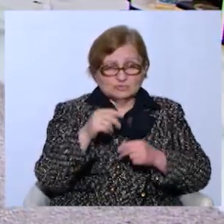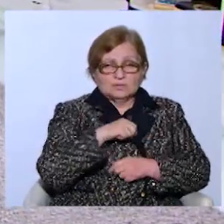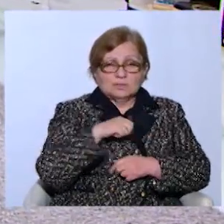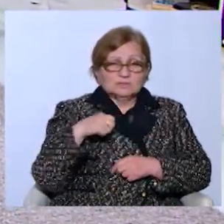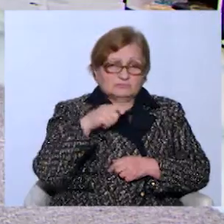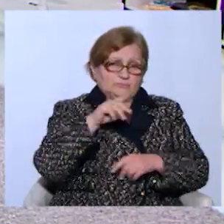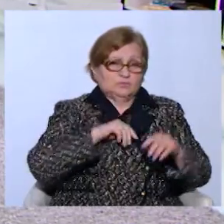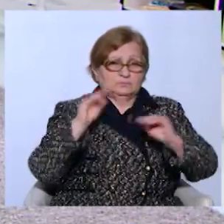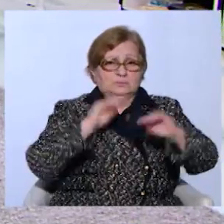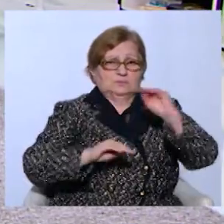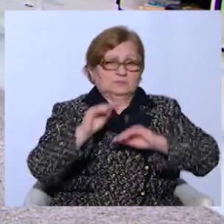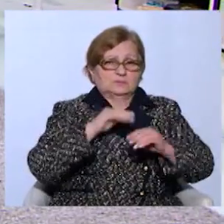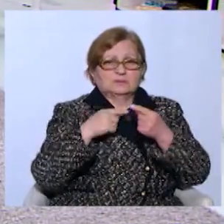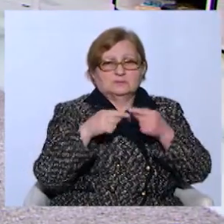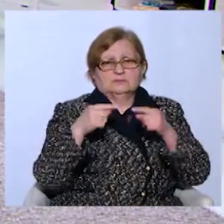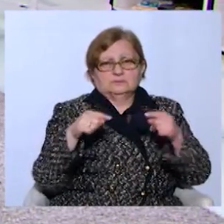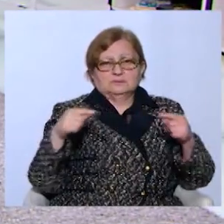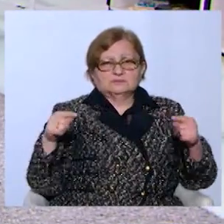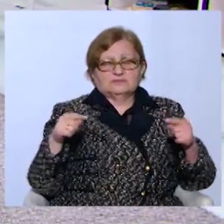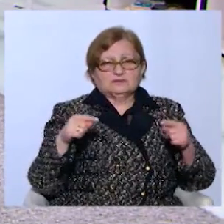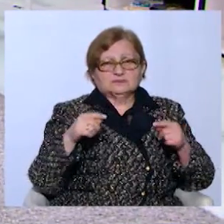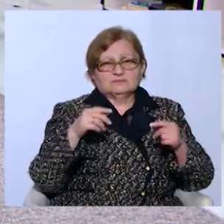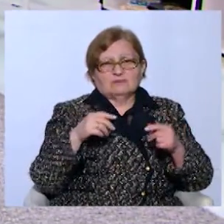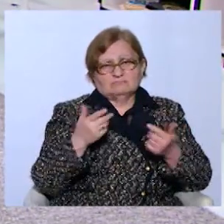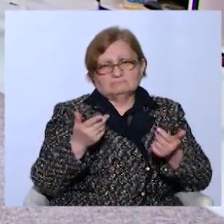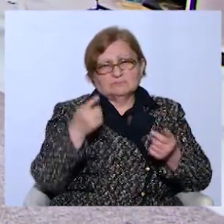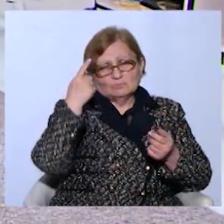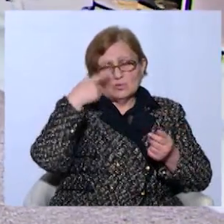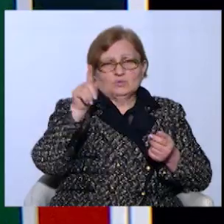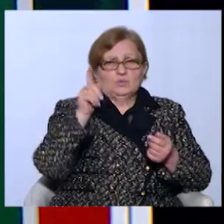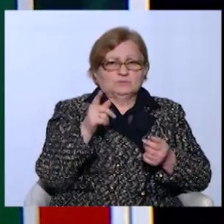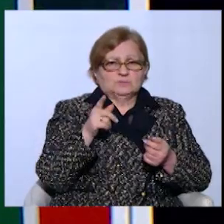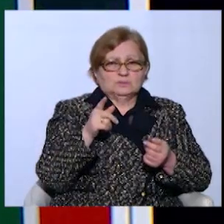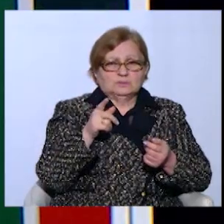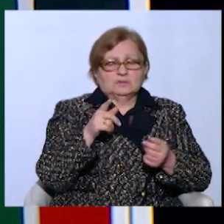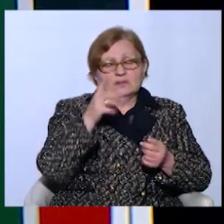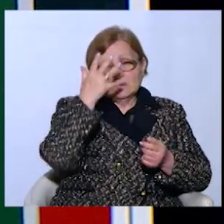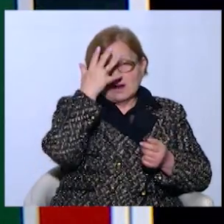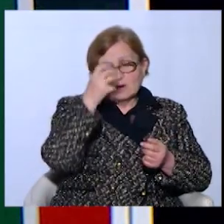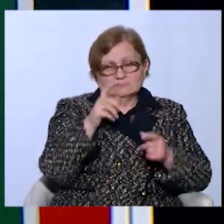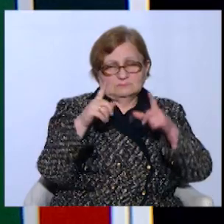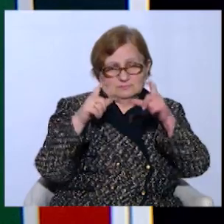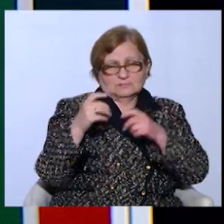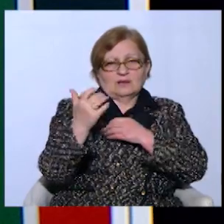თვითონ ააწყოთ სხვადასხვა ფიგურები. თქვენ თვითონ მოიგონოთ, გადაუღეთ სურათები და